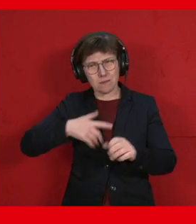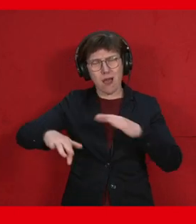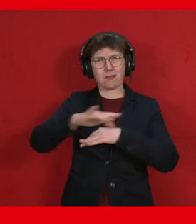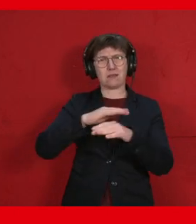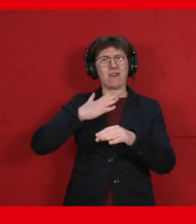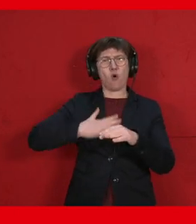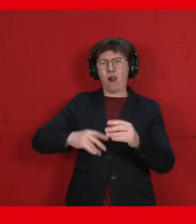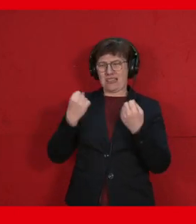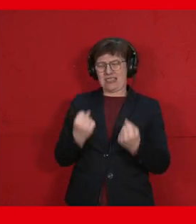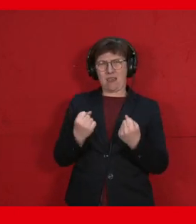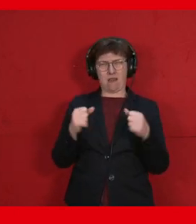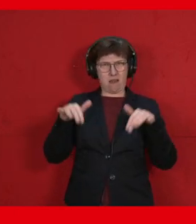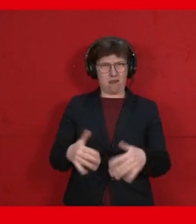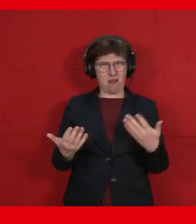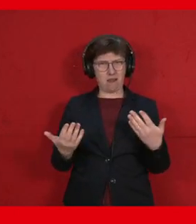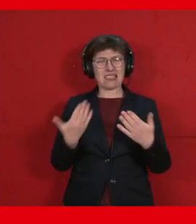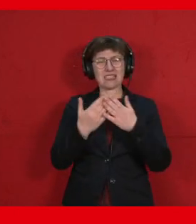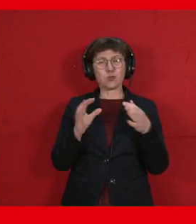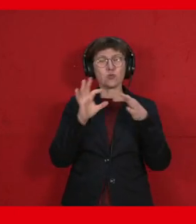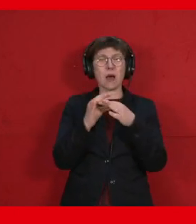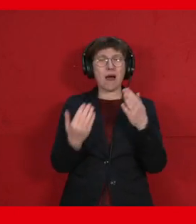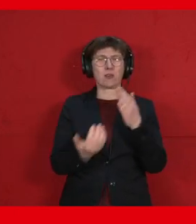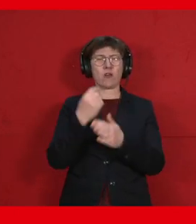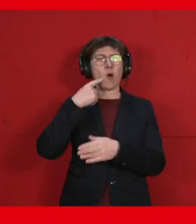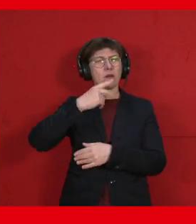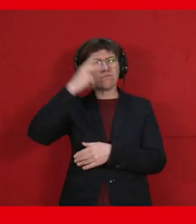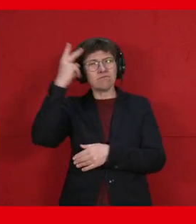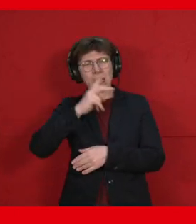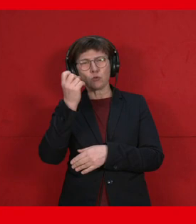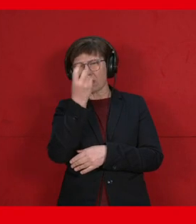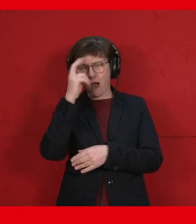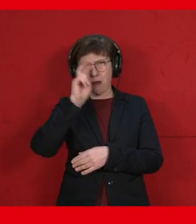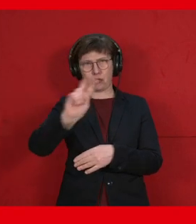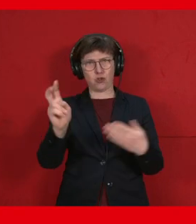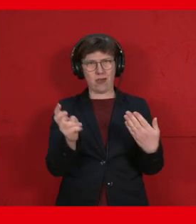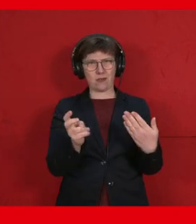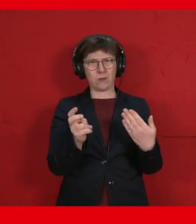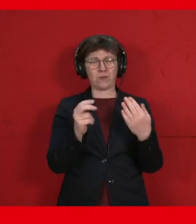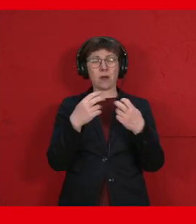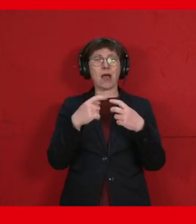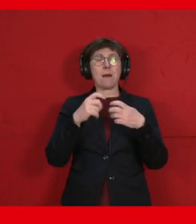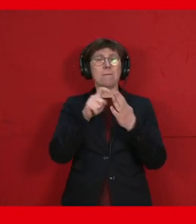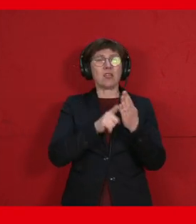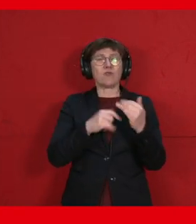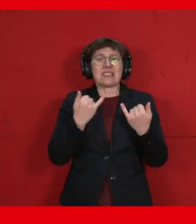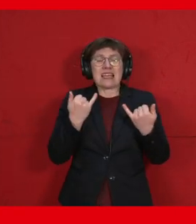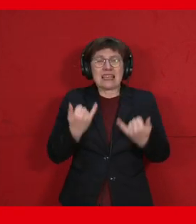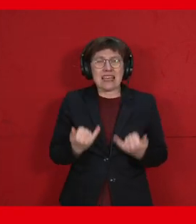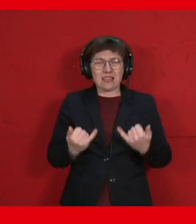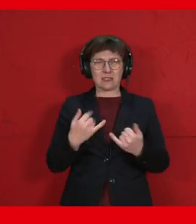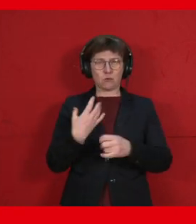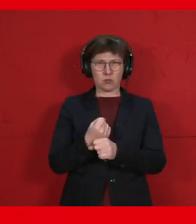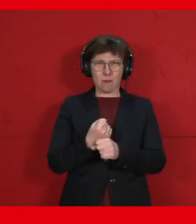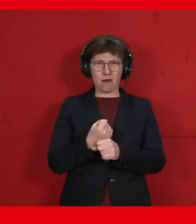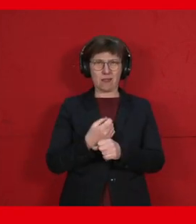unseren Wohlstand sichern. Das ist der Zusammenhang, der neu ist. Und das muss man, glaube ich, ganz klar sagen. Aber das setzt voraus, dass wir es jetzt tun.